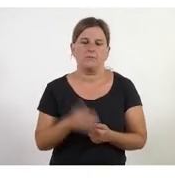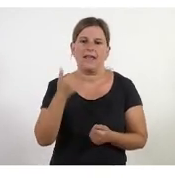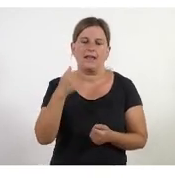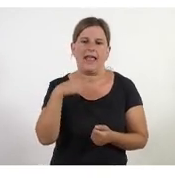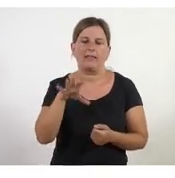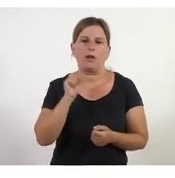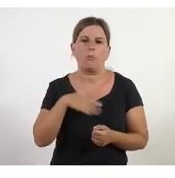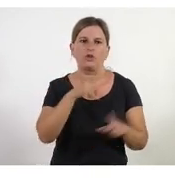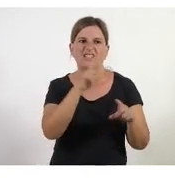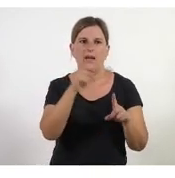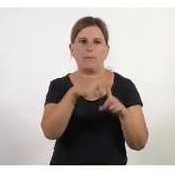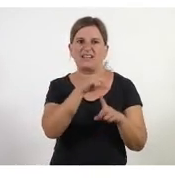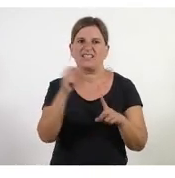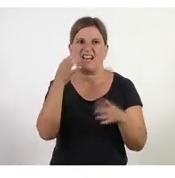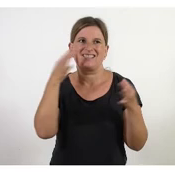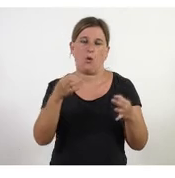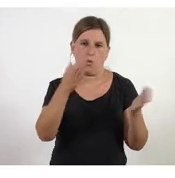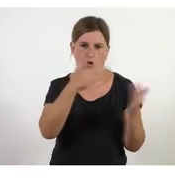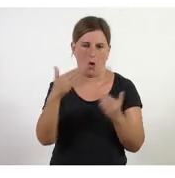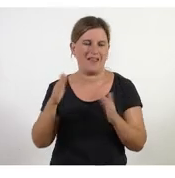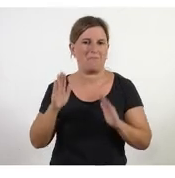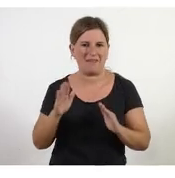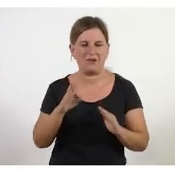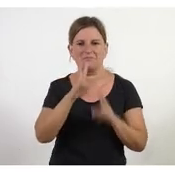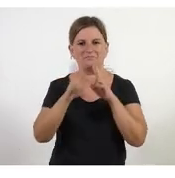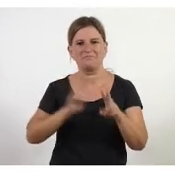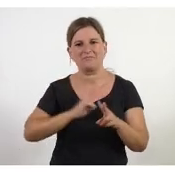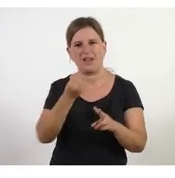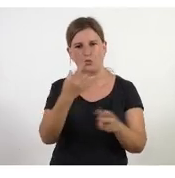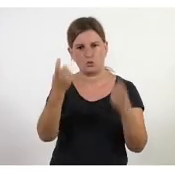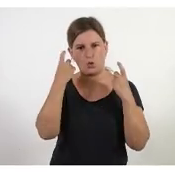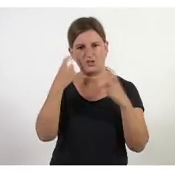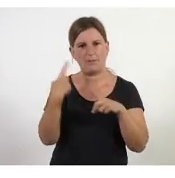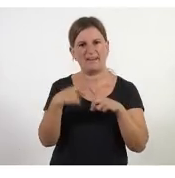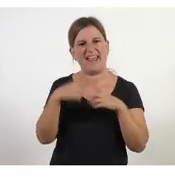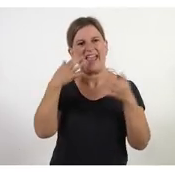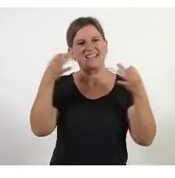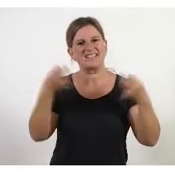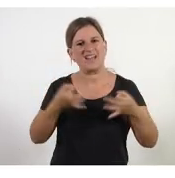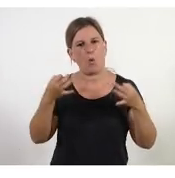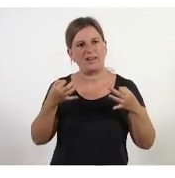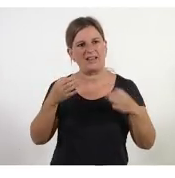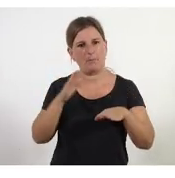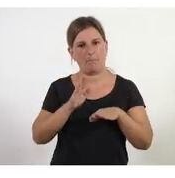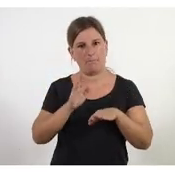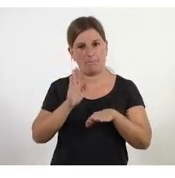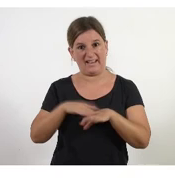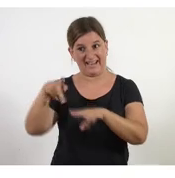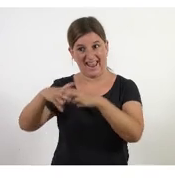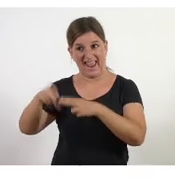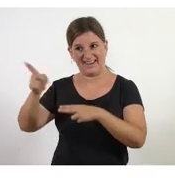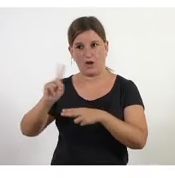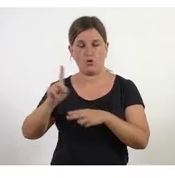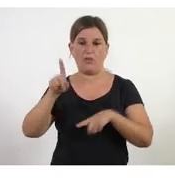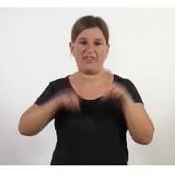que tinguéssim un criteri i també algunes indicacions, perquè a vegades jo crec que la seguretat no és tant per la pròpia eina, sinó també com